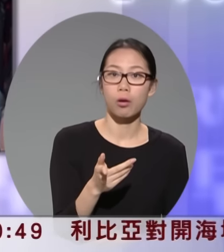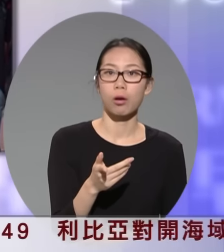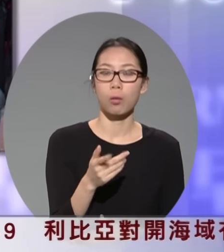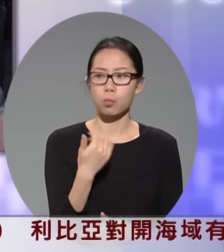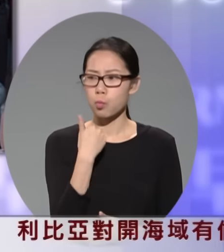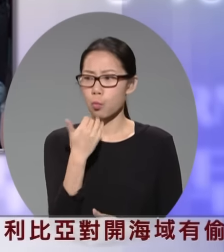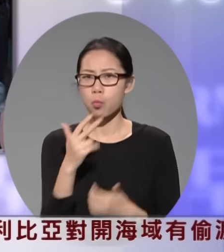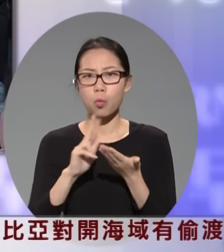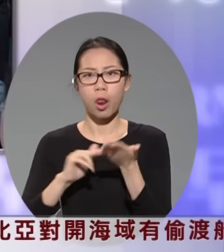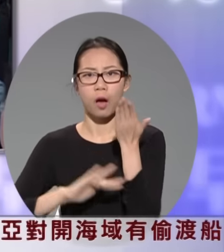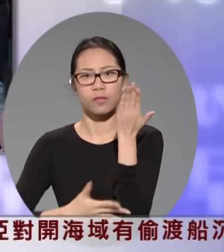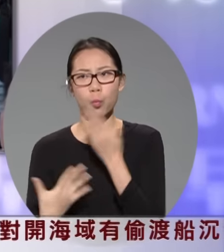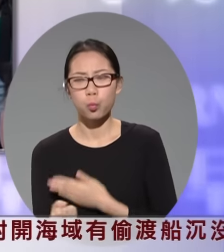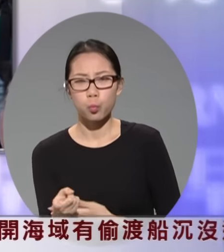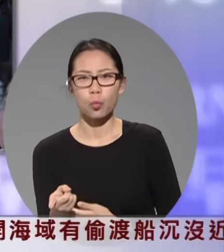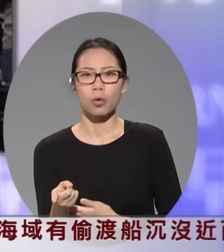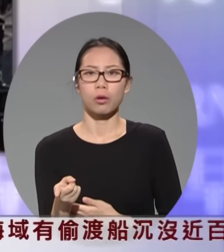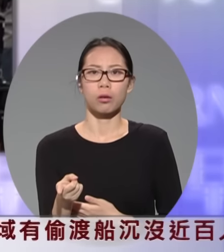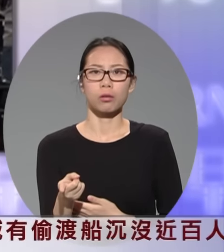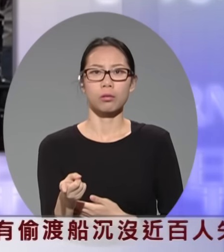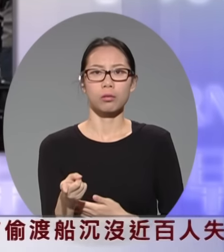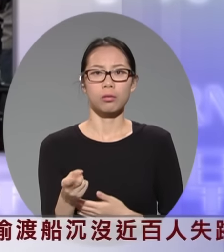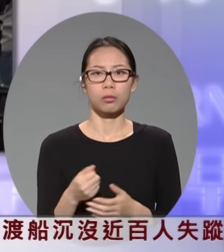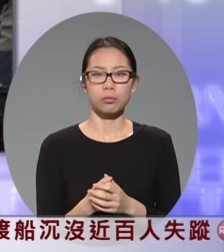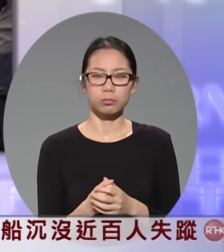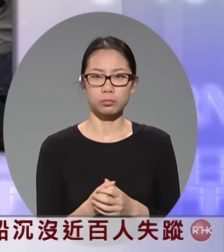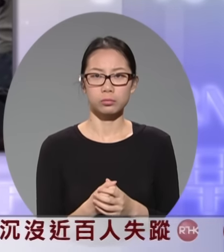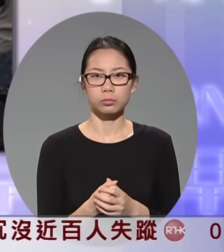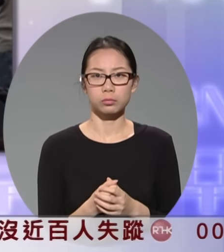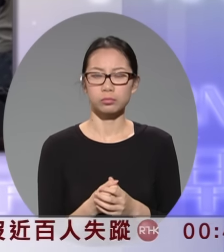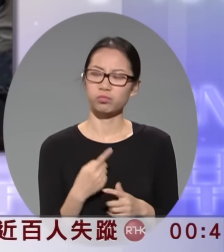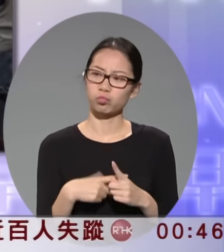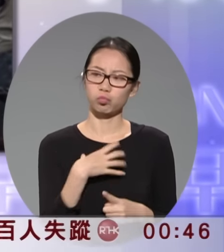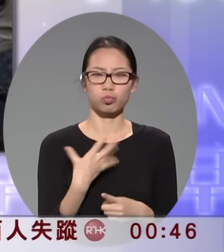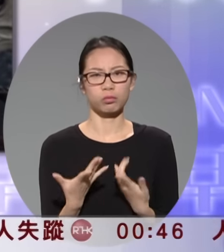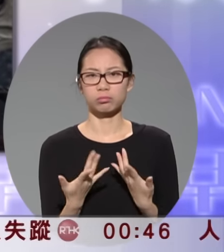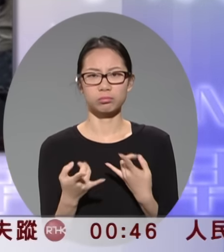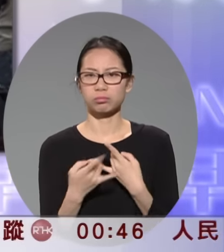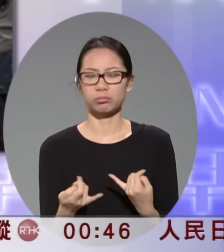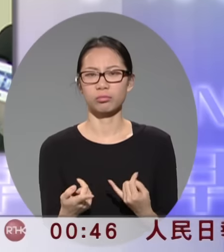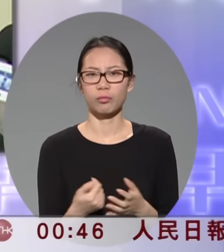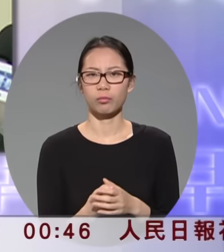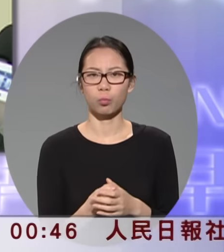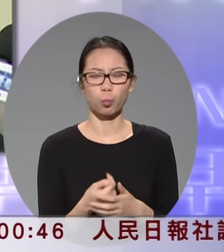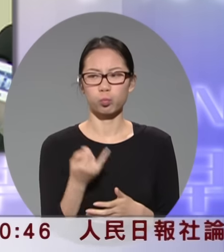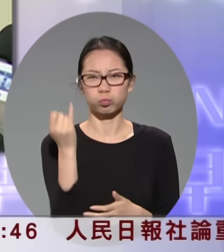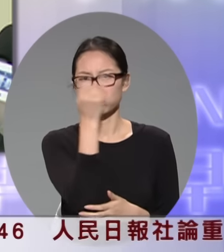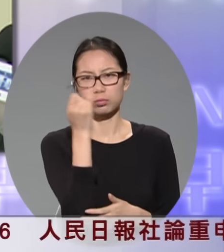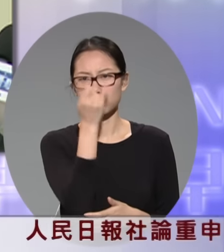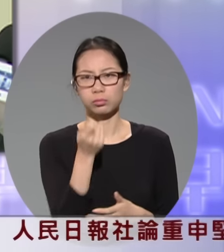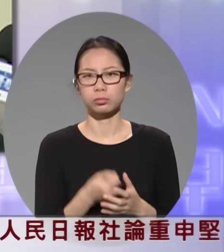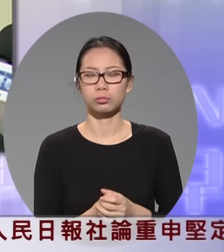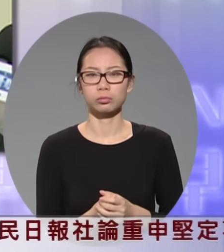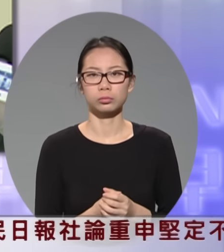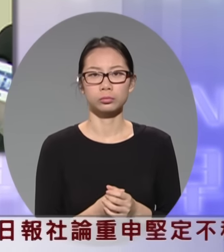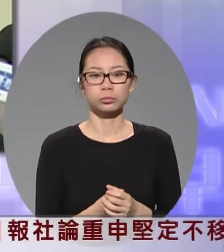立法會的首長，告立法會的主席即是他的首長，不是很妥咯，不好看咯。喂，他就拍板